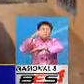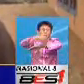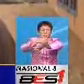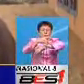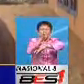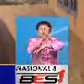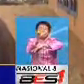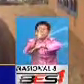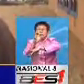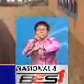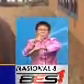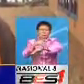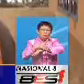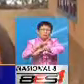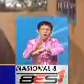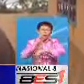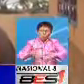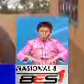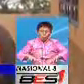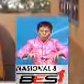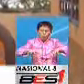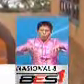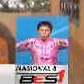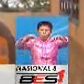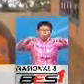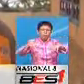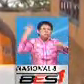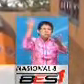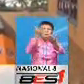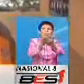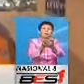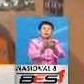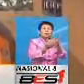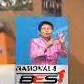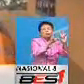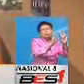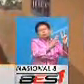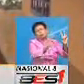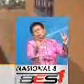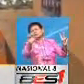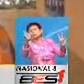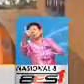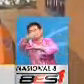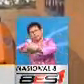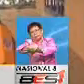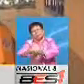lah. Air naiknya. Sampai lah pukul 10.